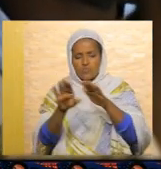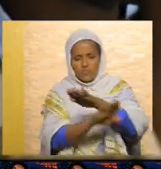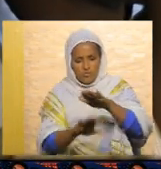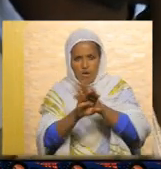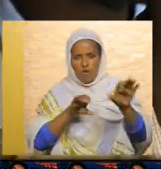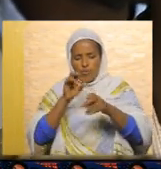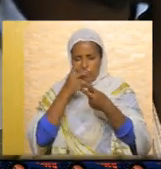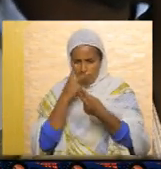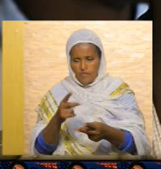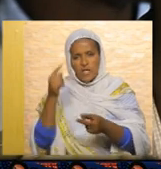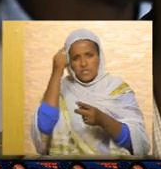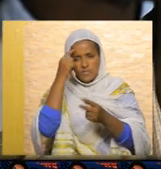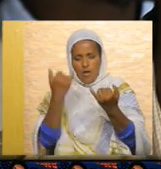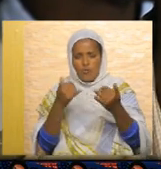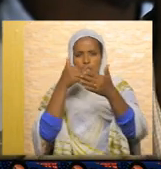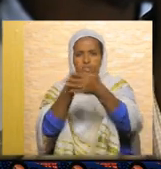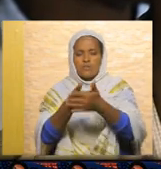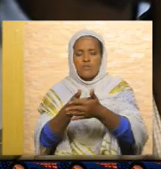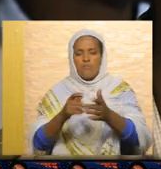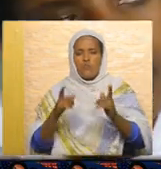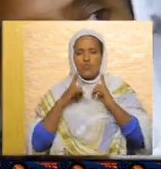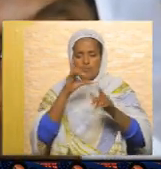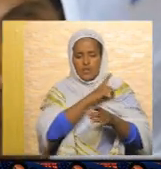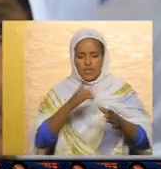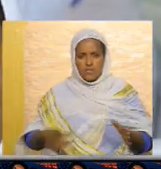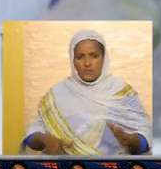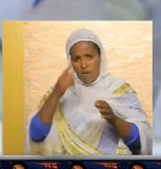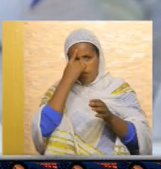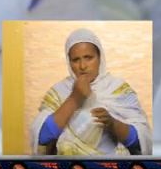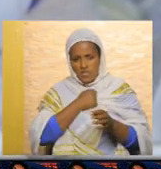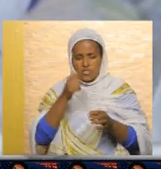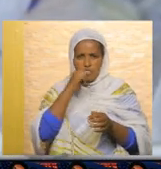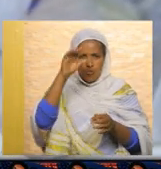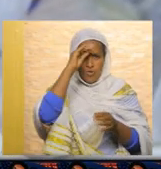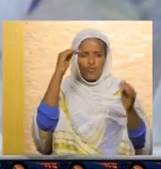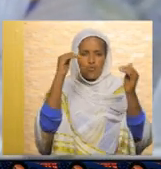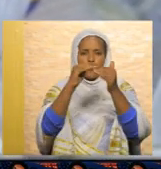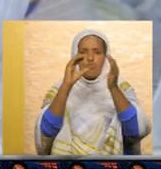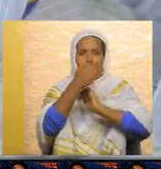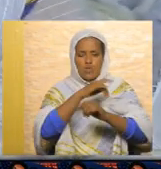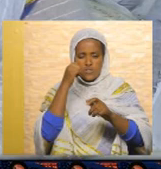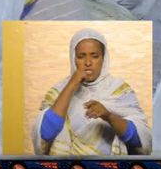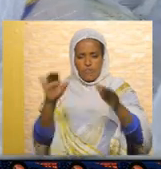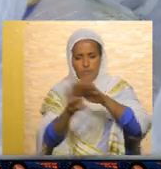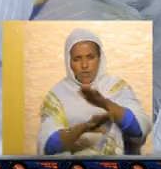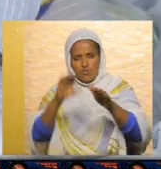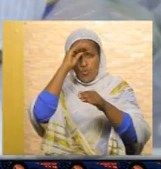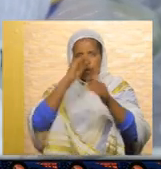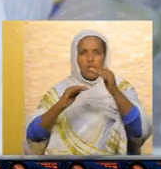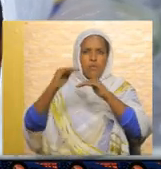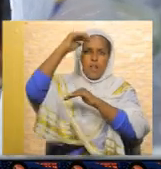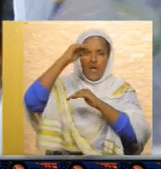የማየት አስተሳሰብ አሁንም ድረስ መኖሩን በክርስትና እምነት ሴትና ወንድ እኩል መሆናቸውንና ሴት የበታች ወንድ የበላይ